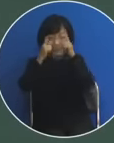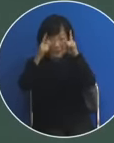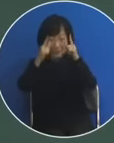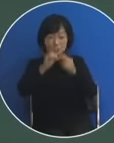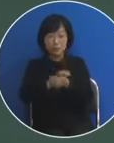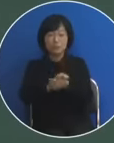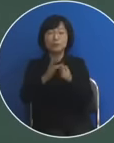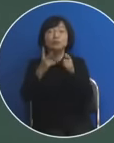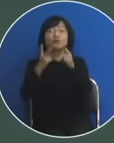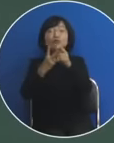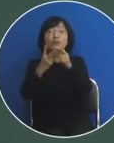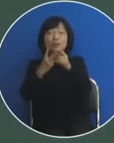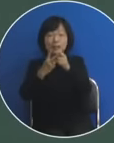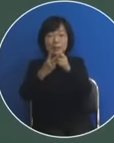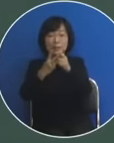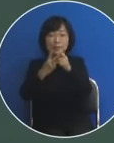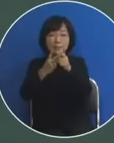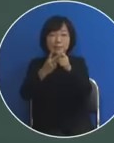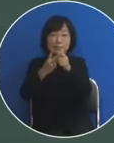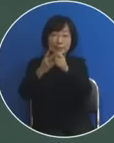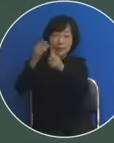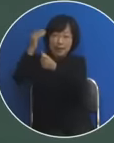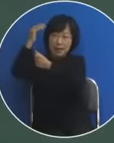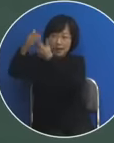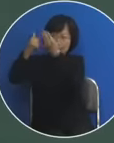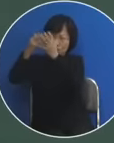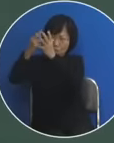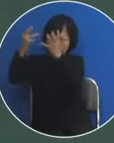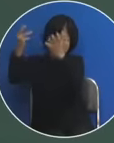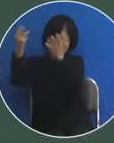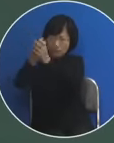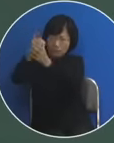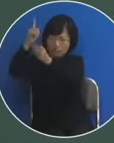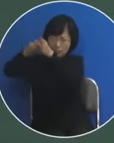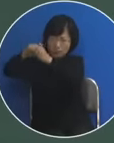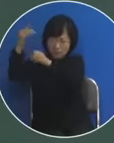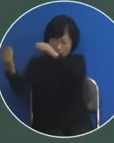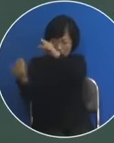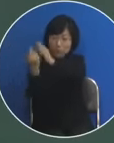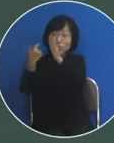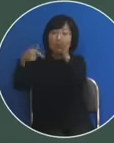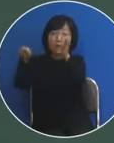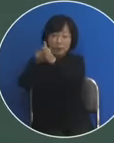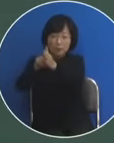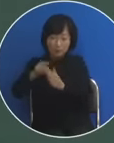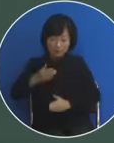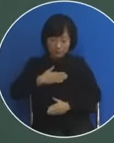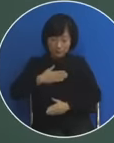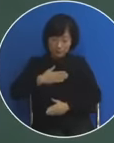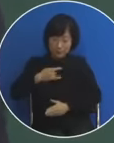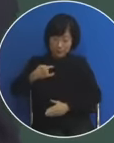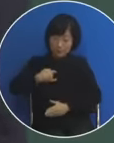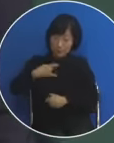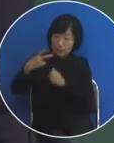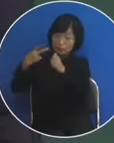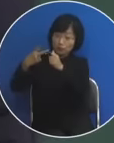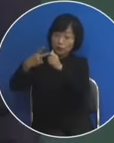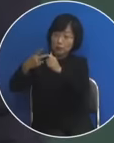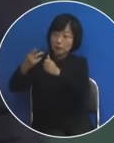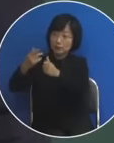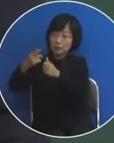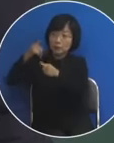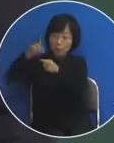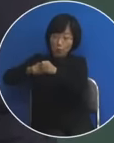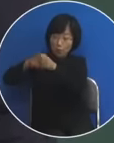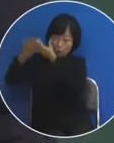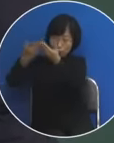절대 목표를 이루기 위해서 여러분에게 주신 두 번째 목표가 있다는 거예요. In order to fulfill God's absolute goal, there's a goal that God has